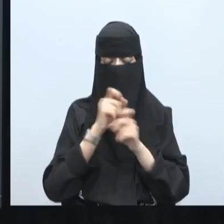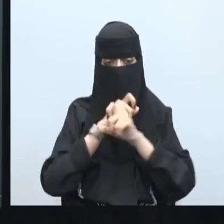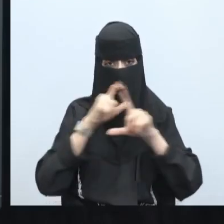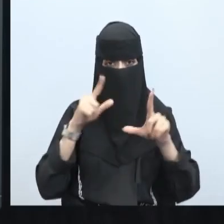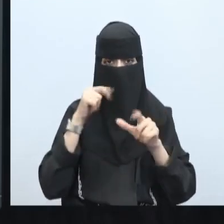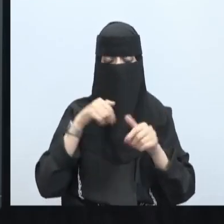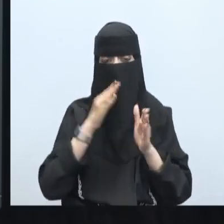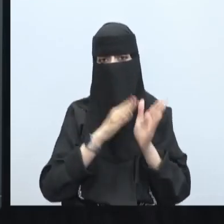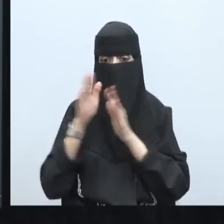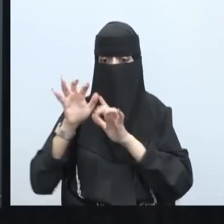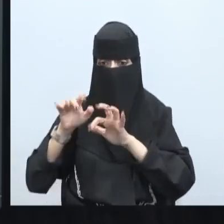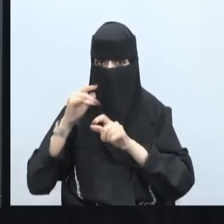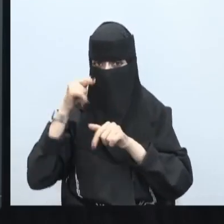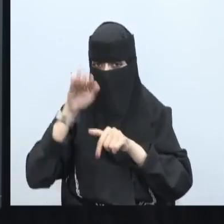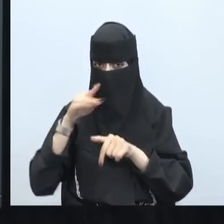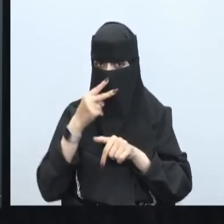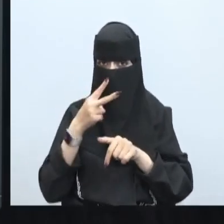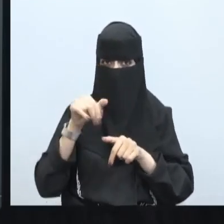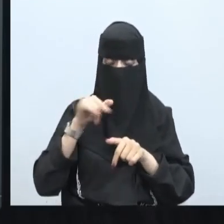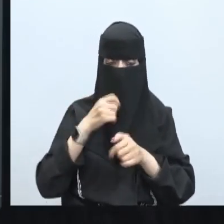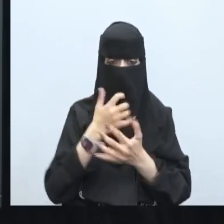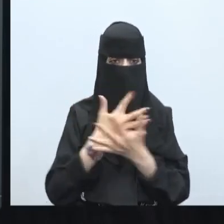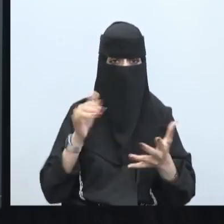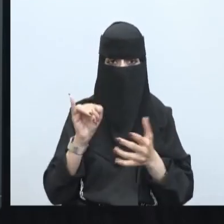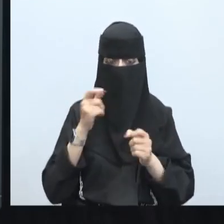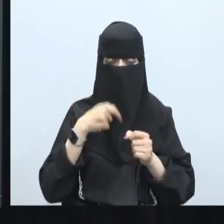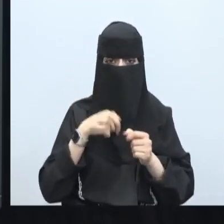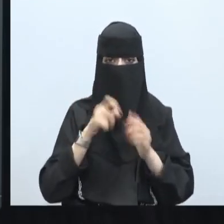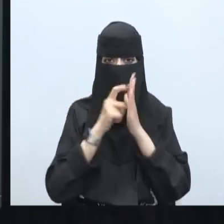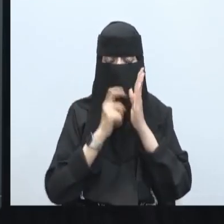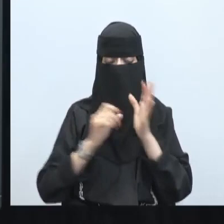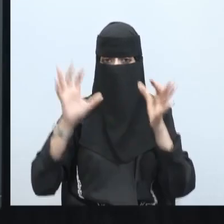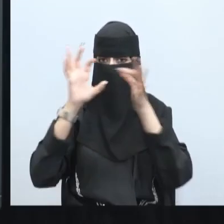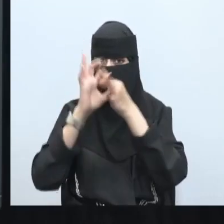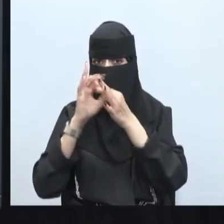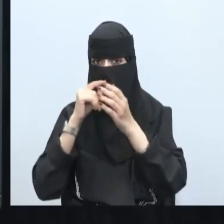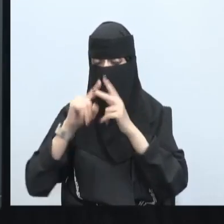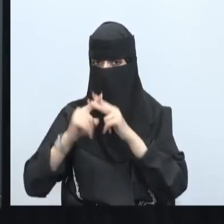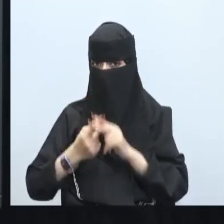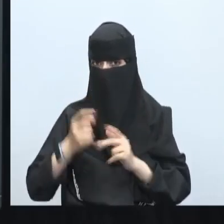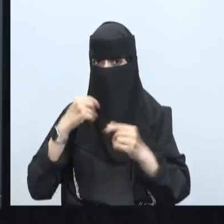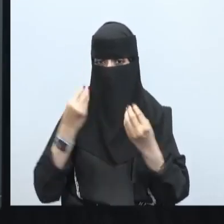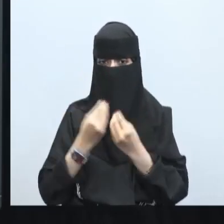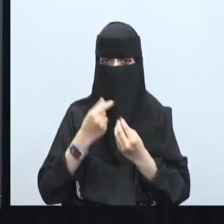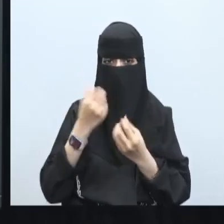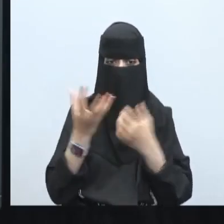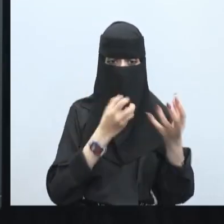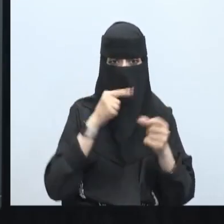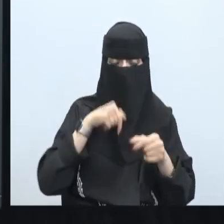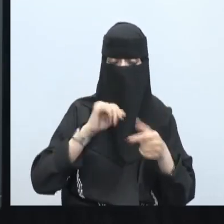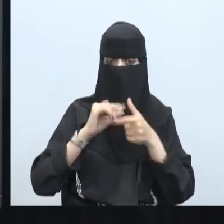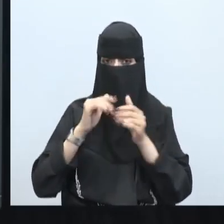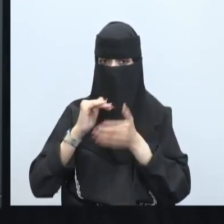وبشكل تقني لذلك نلاحظ هنالك كثير من الانظمه التي تربط المصنع مع المورد مع